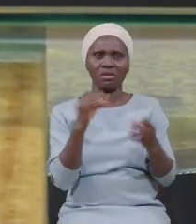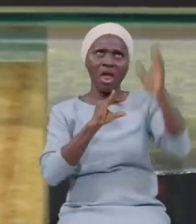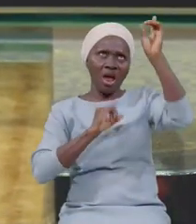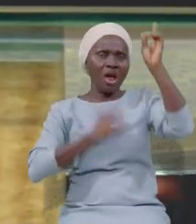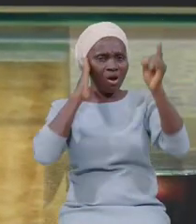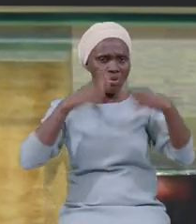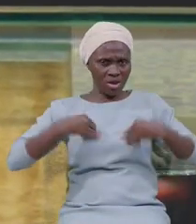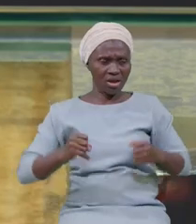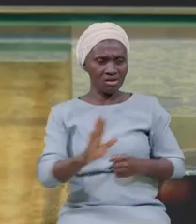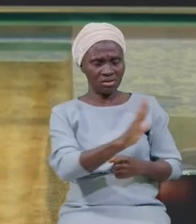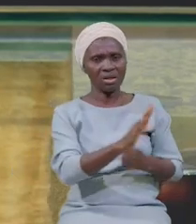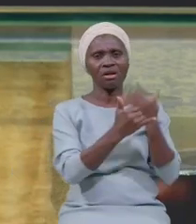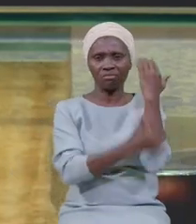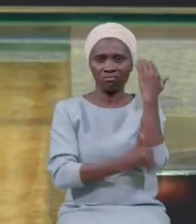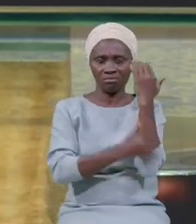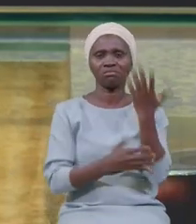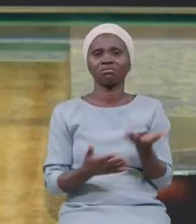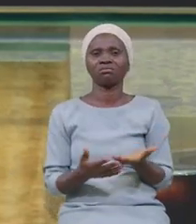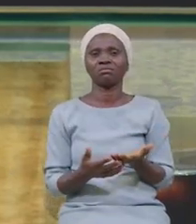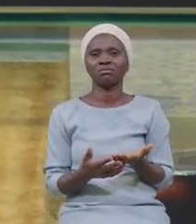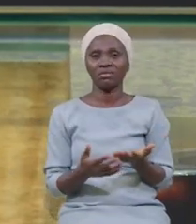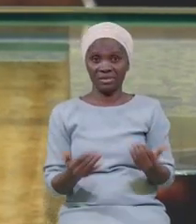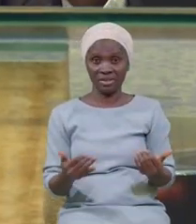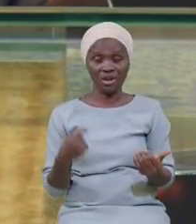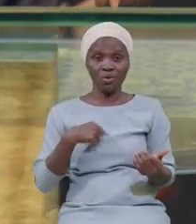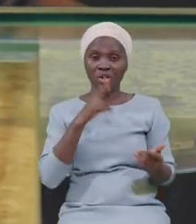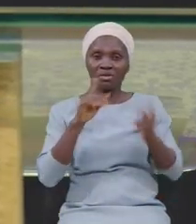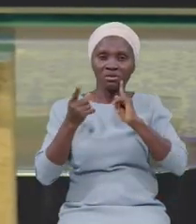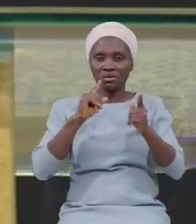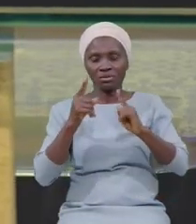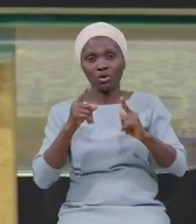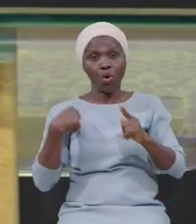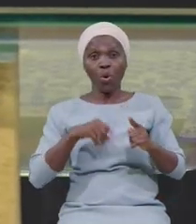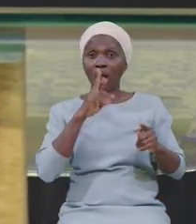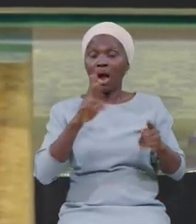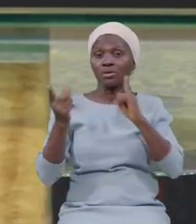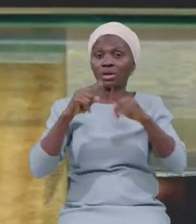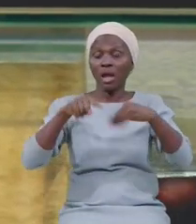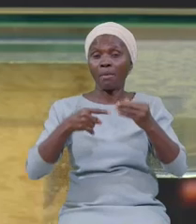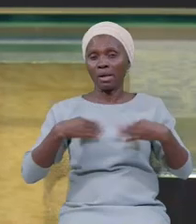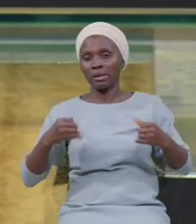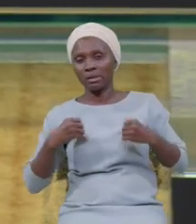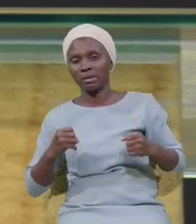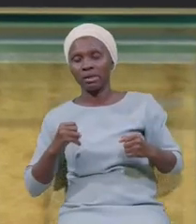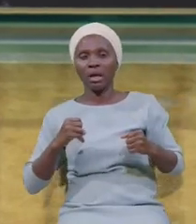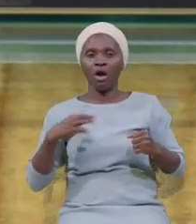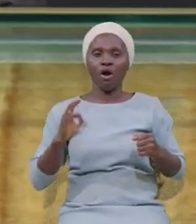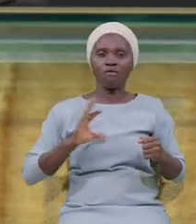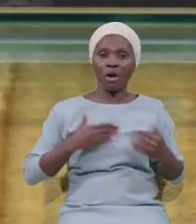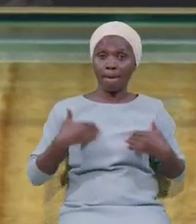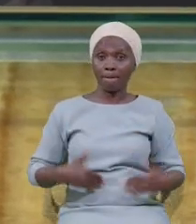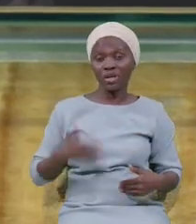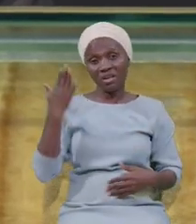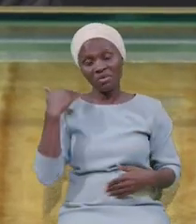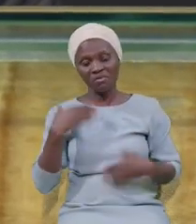je guérirai son pays. Nous parlons de la guérison du corps, la guérison de nos familles, la guérison de ceux